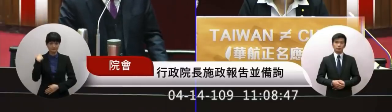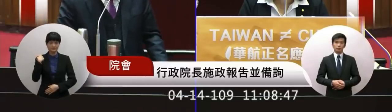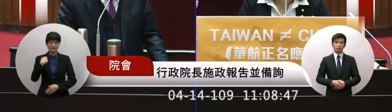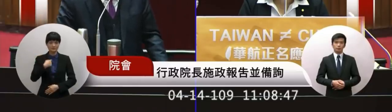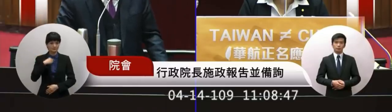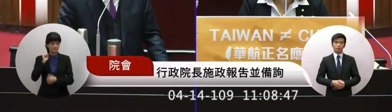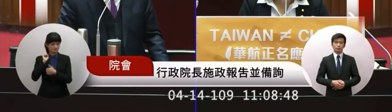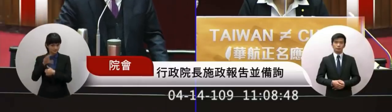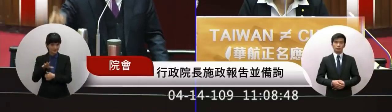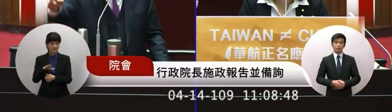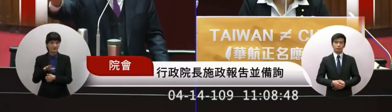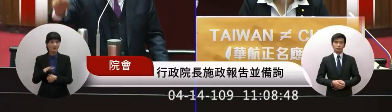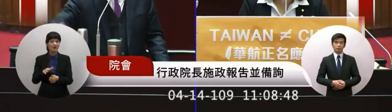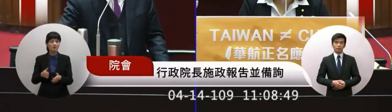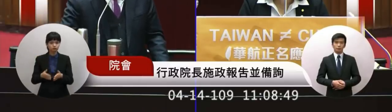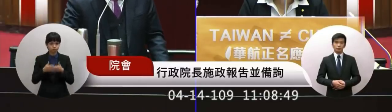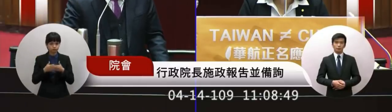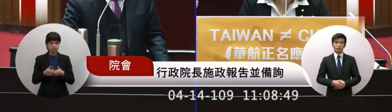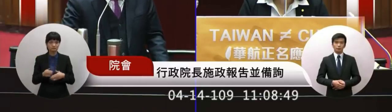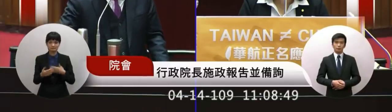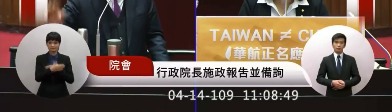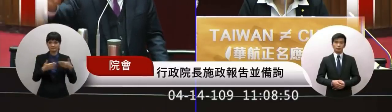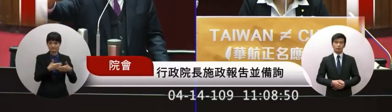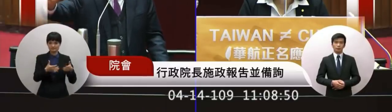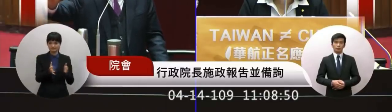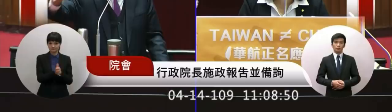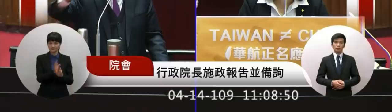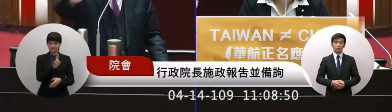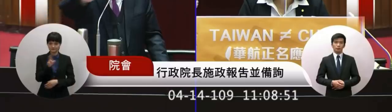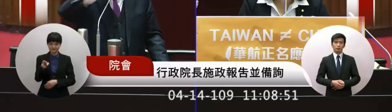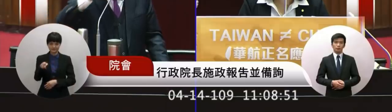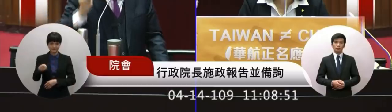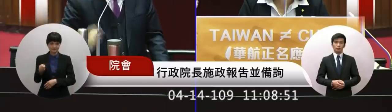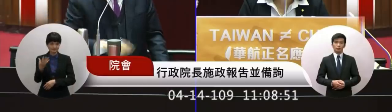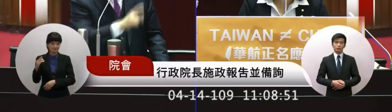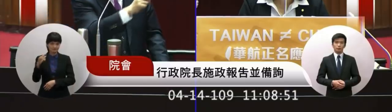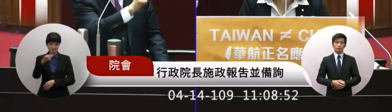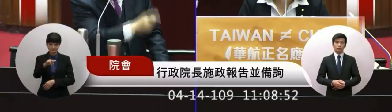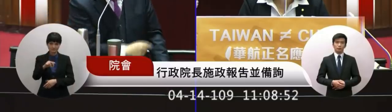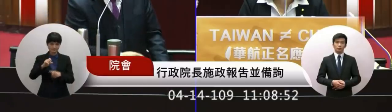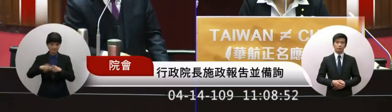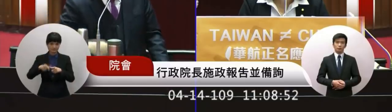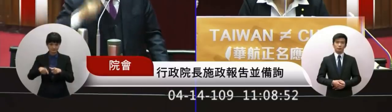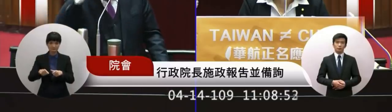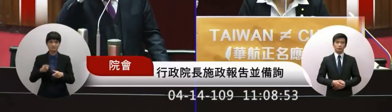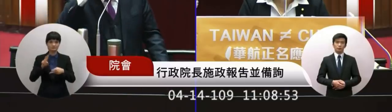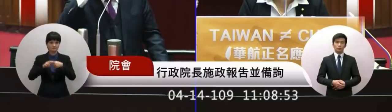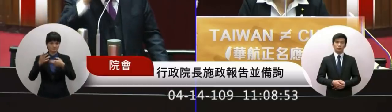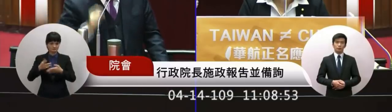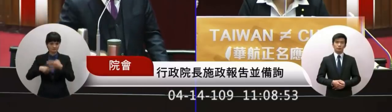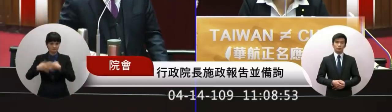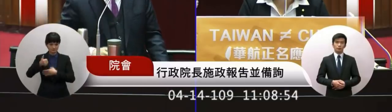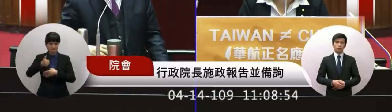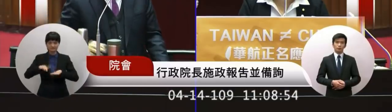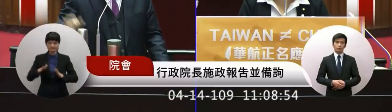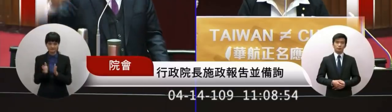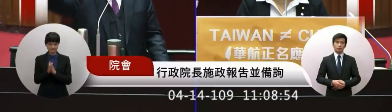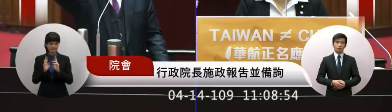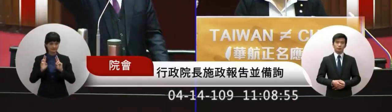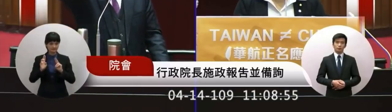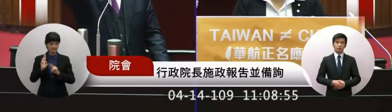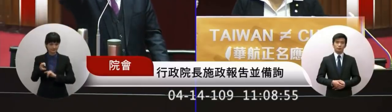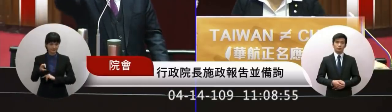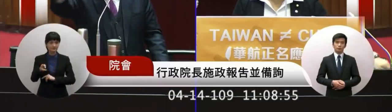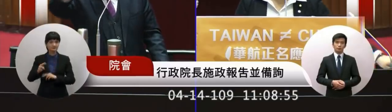我有他要求交通部要求花旁他在當事長他已經馬上交代這個人第二